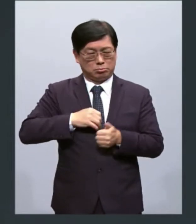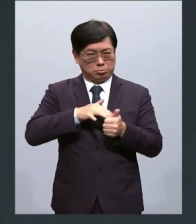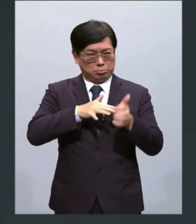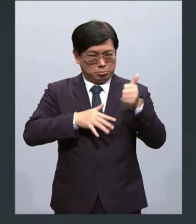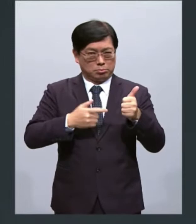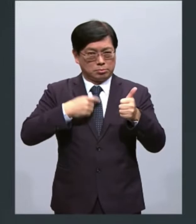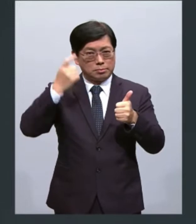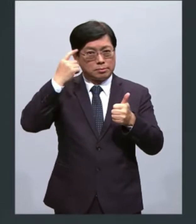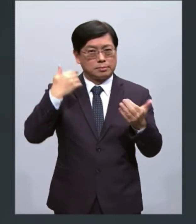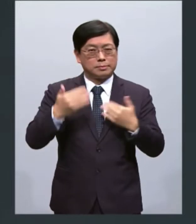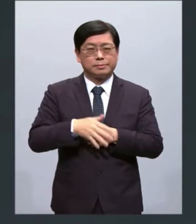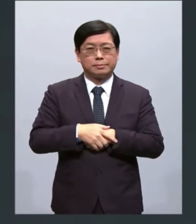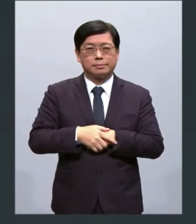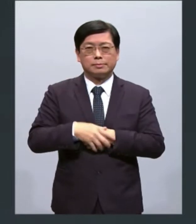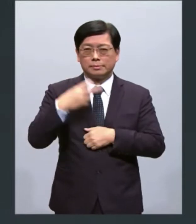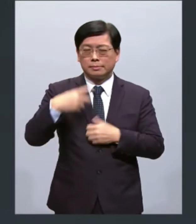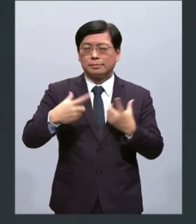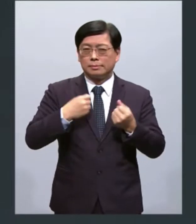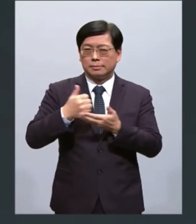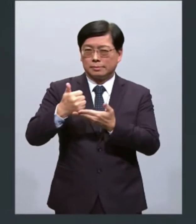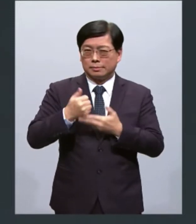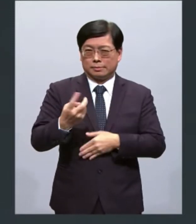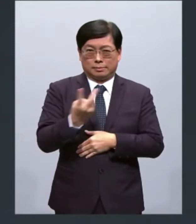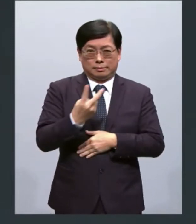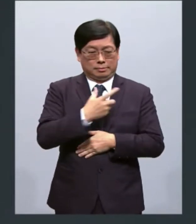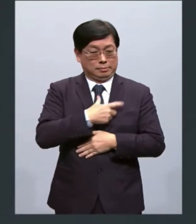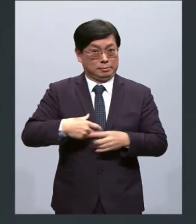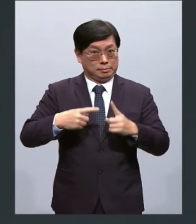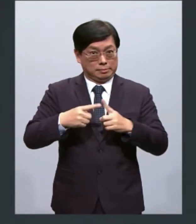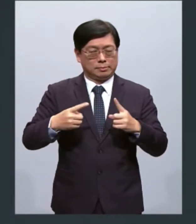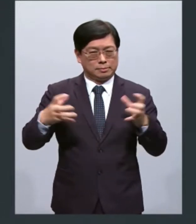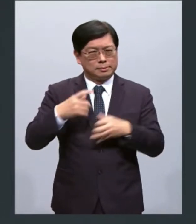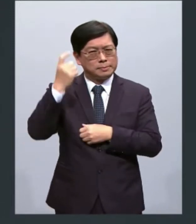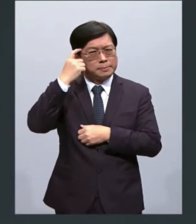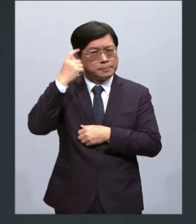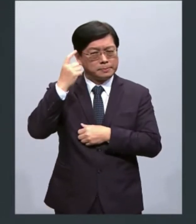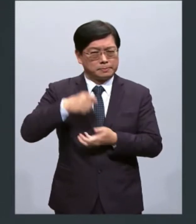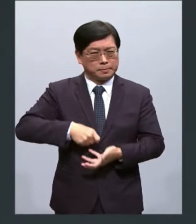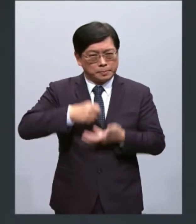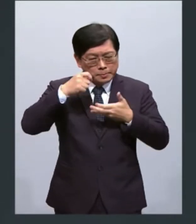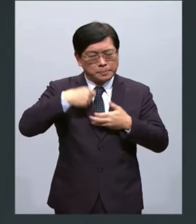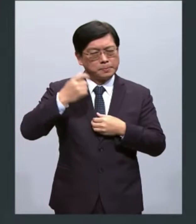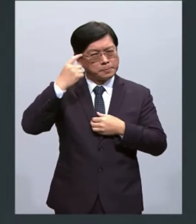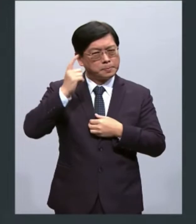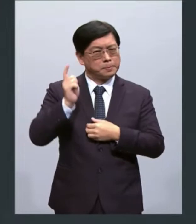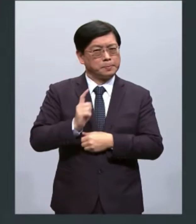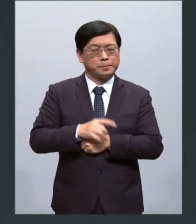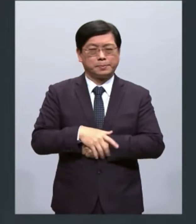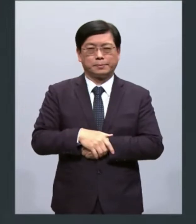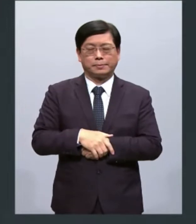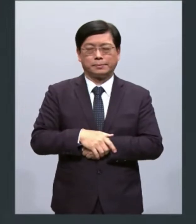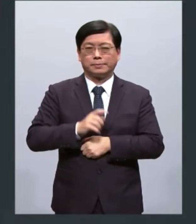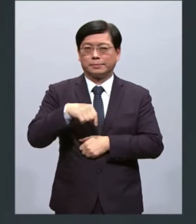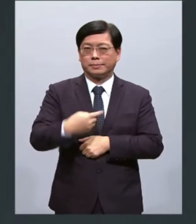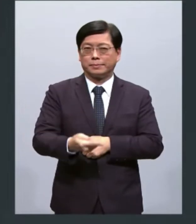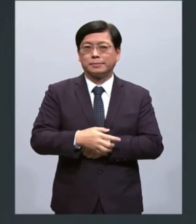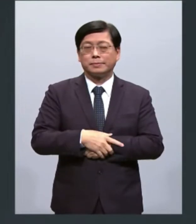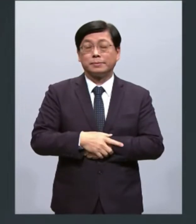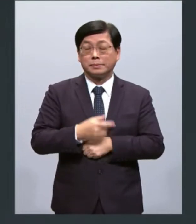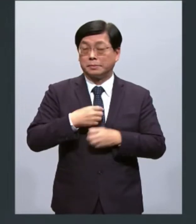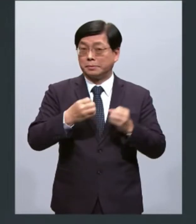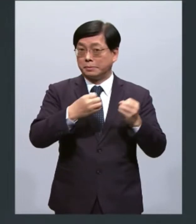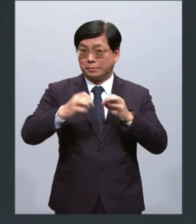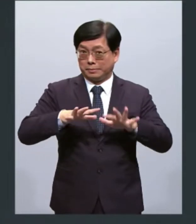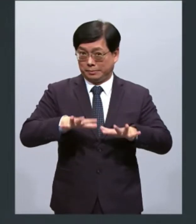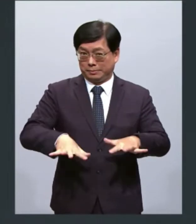要思考的。我也邀请两位总统候选人一起思考，来提出看法。接下来我要来